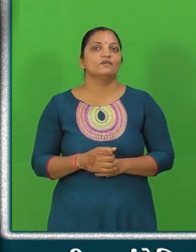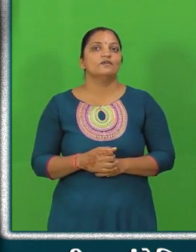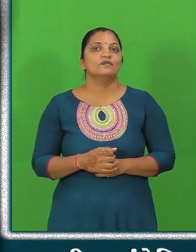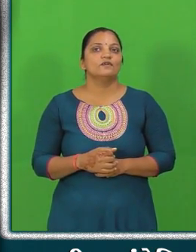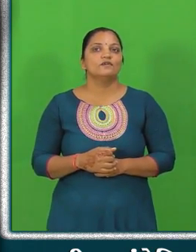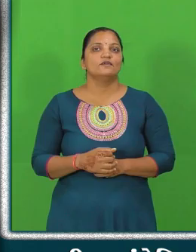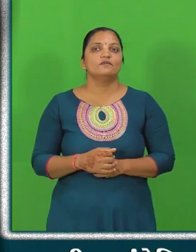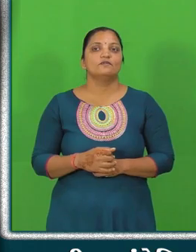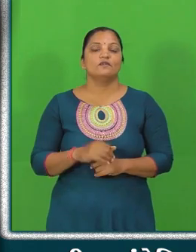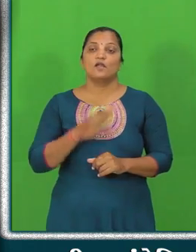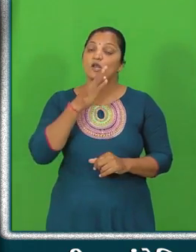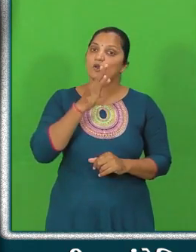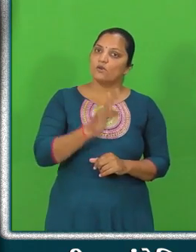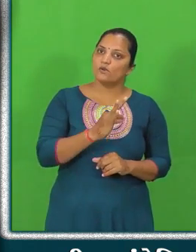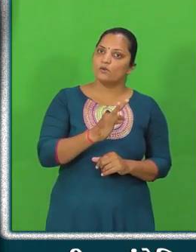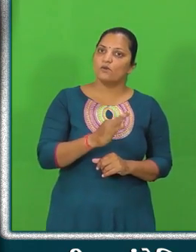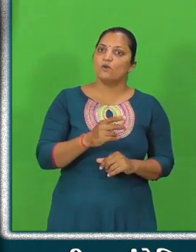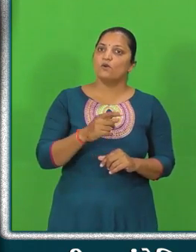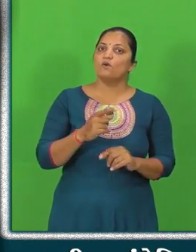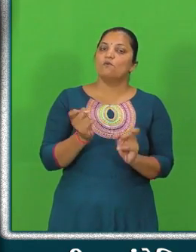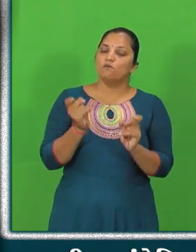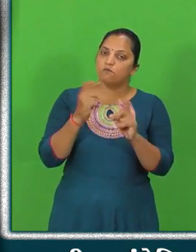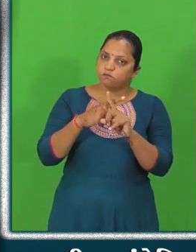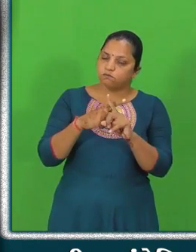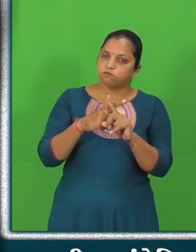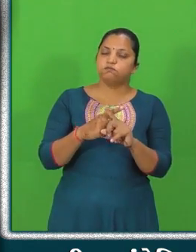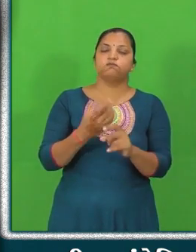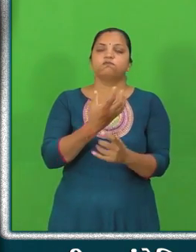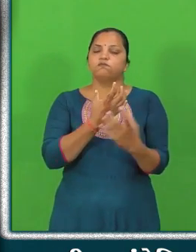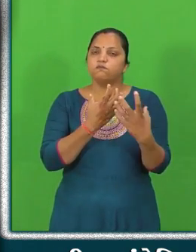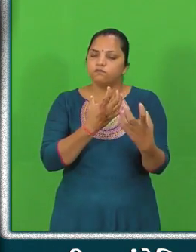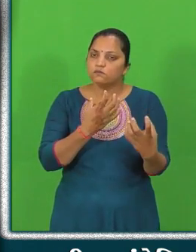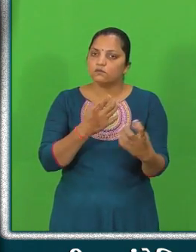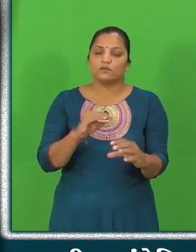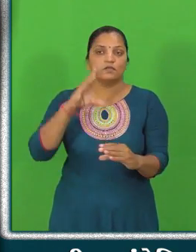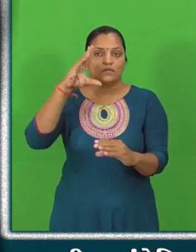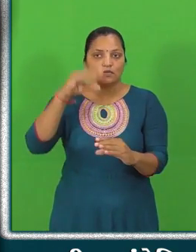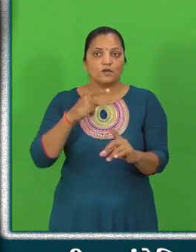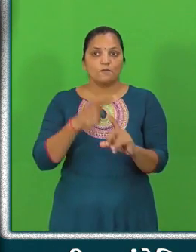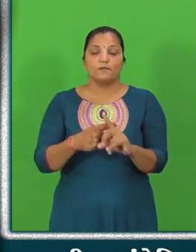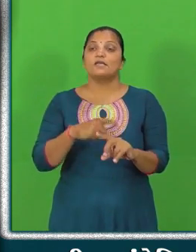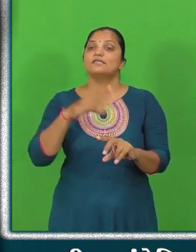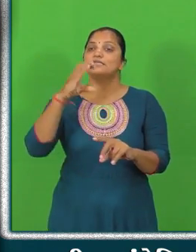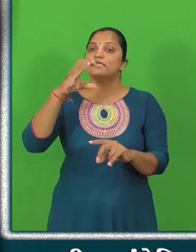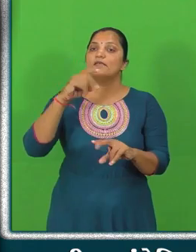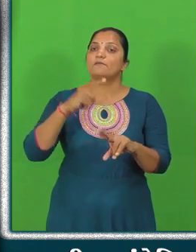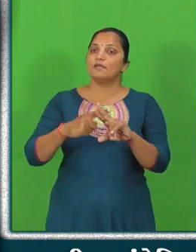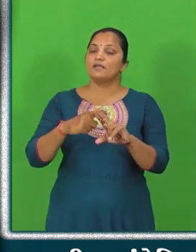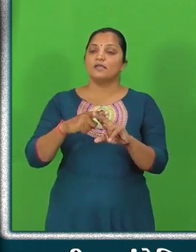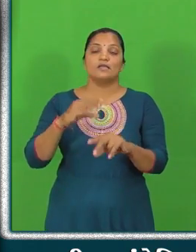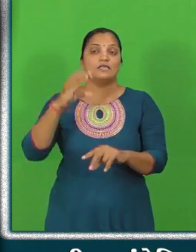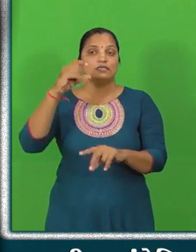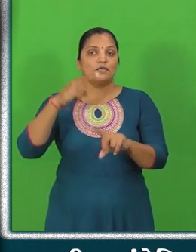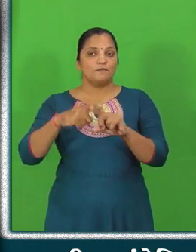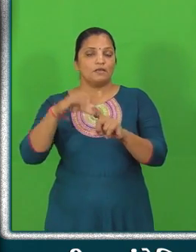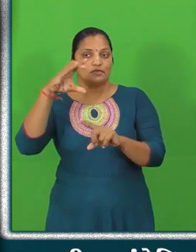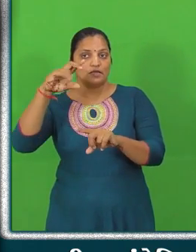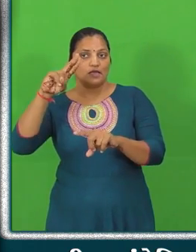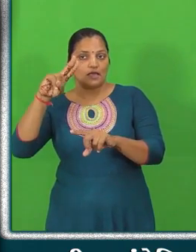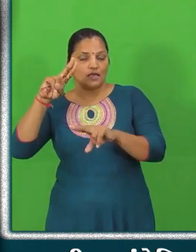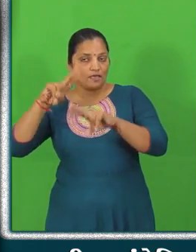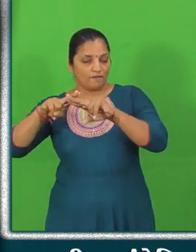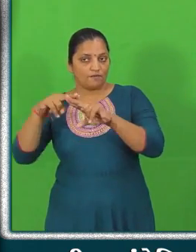પ્રતિબિંબ કેવું હતું, વાસ્તવિક ઉલટું, વસ્તુ કરતા નાનું અને એફ અને સી ની વચ્ચે। ઓકે સમજ પડી ગઈ હશે